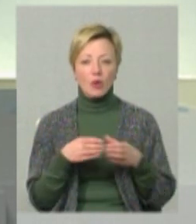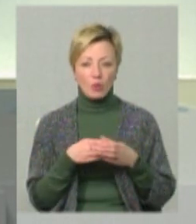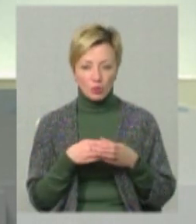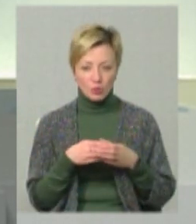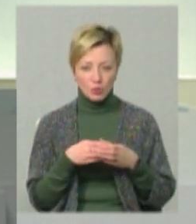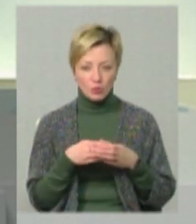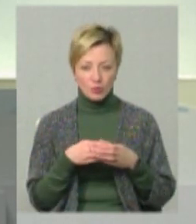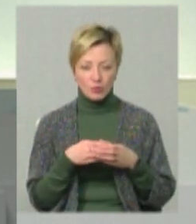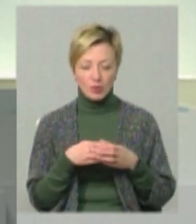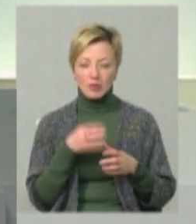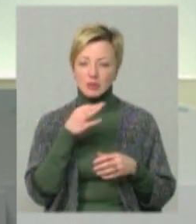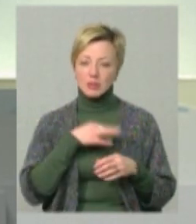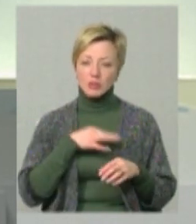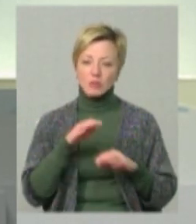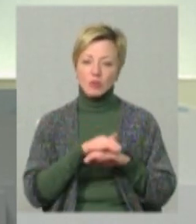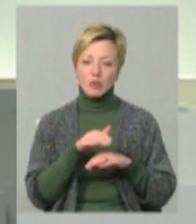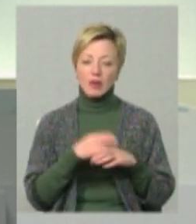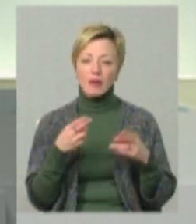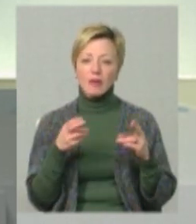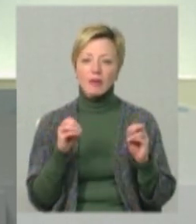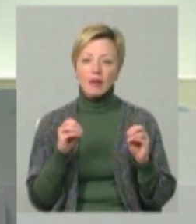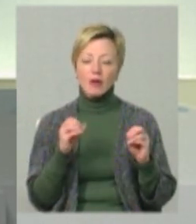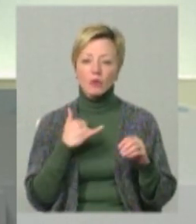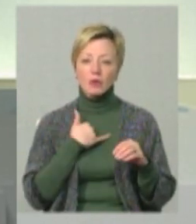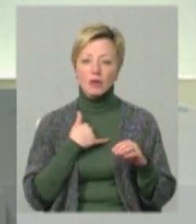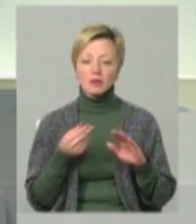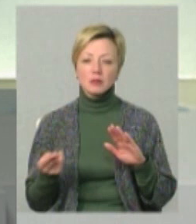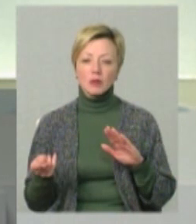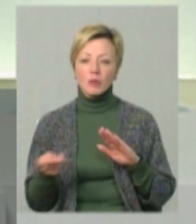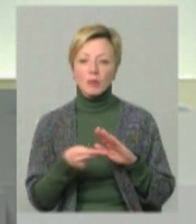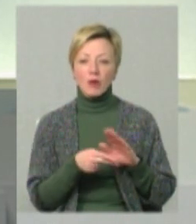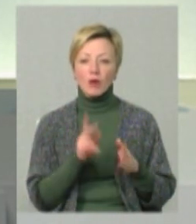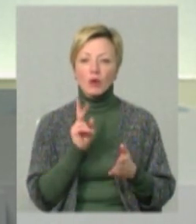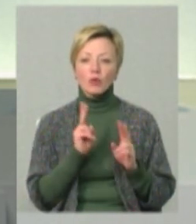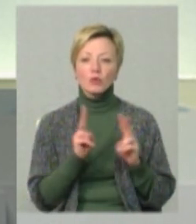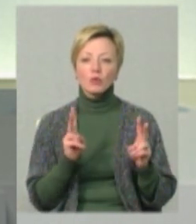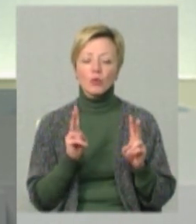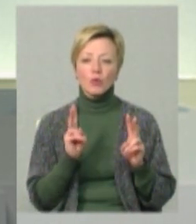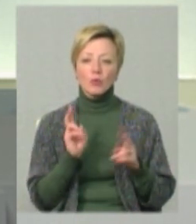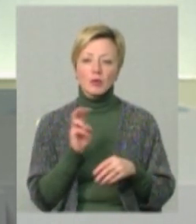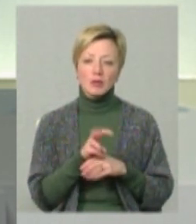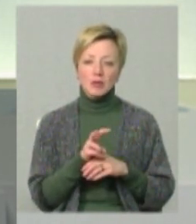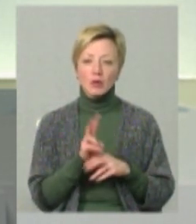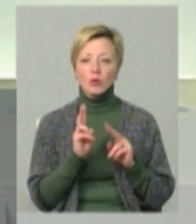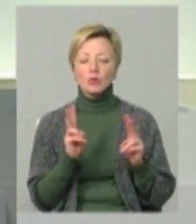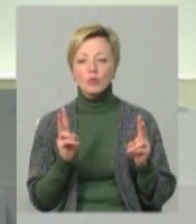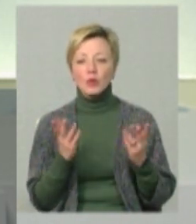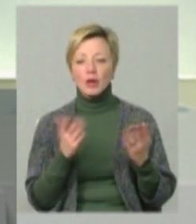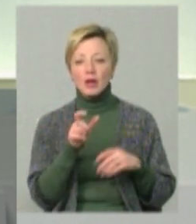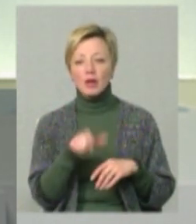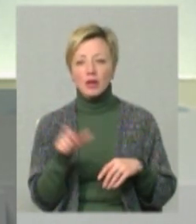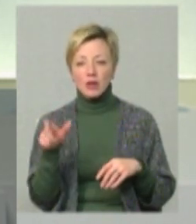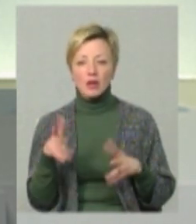загонів. А скажіть, будь ласка, де в нас, де пропаганда? Хто має туди підійти, куди підійти,